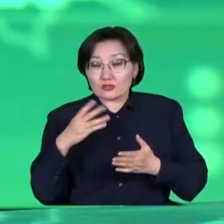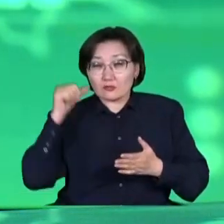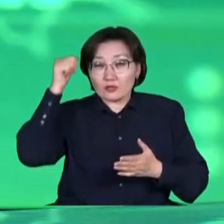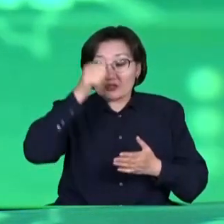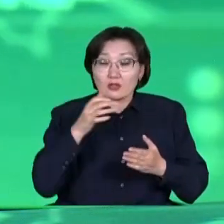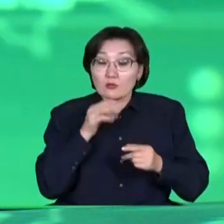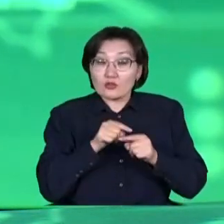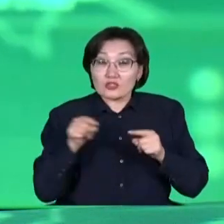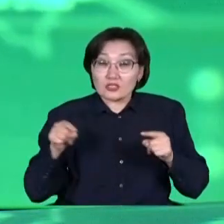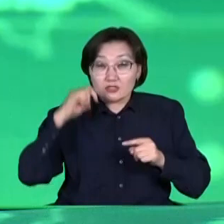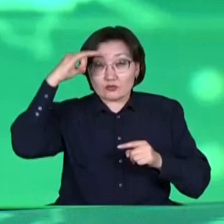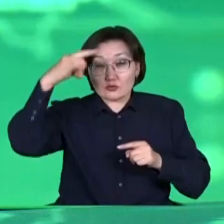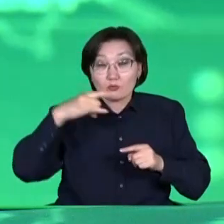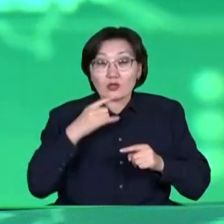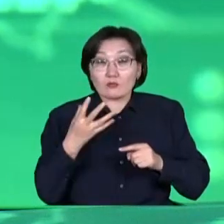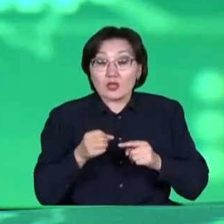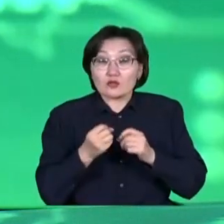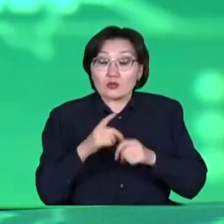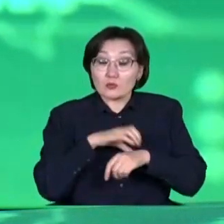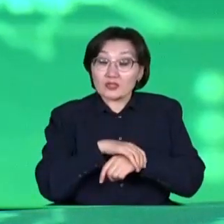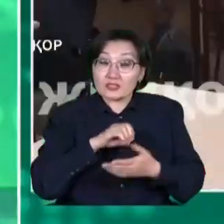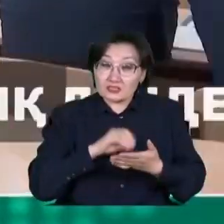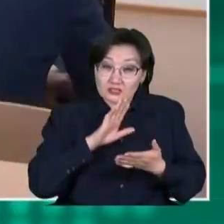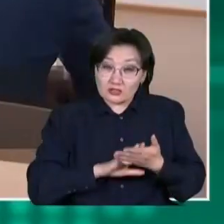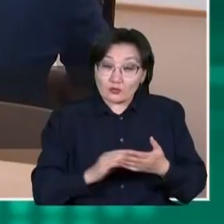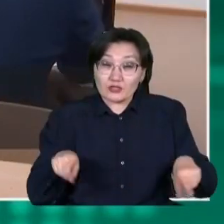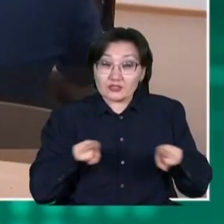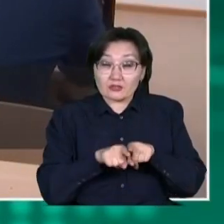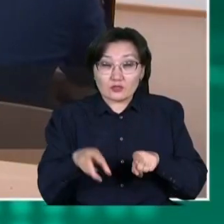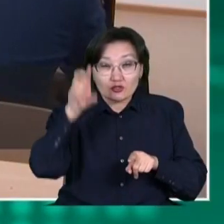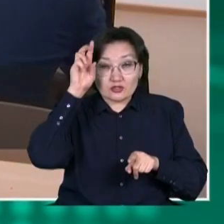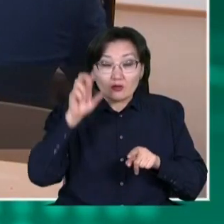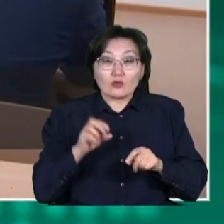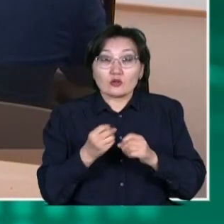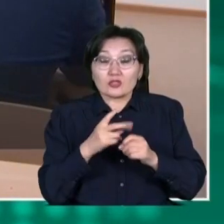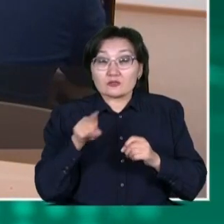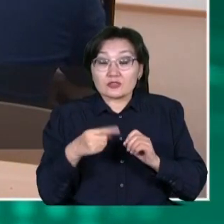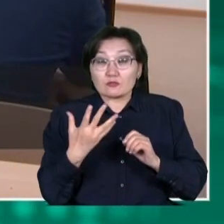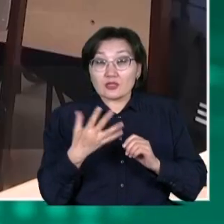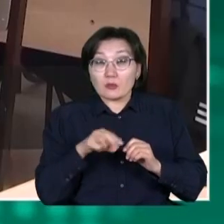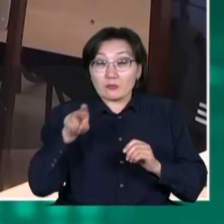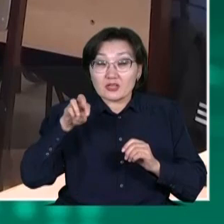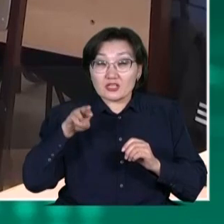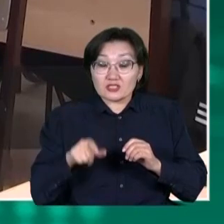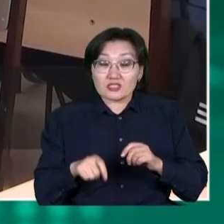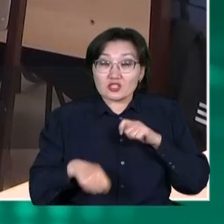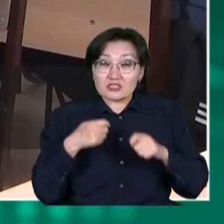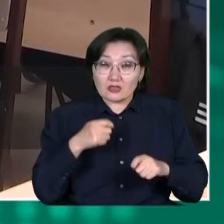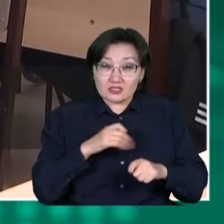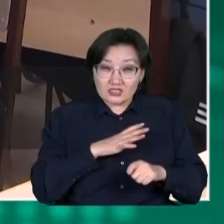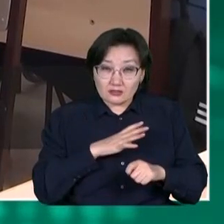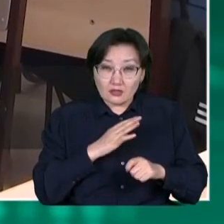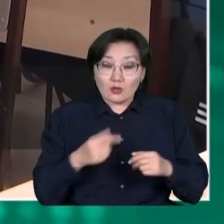2020-2024 жылдар аралығында елде 511 жағдай тіркеліпті. Осылайша мемлекетке 12,5 миллиард теңге залал